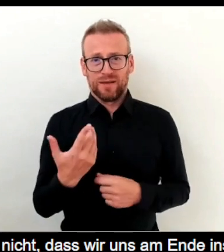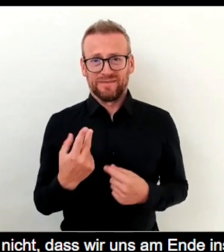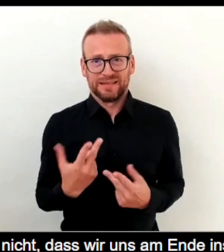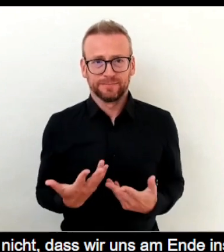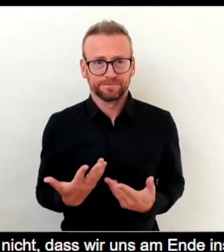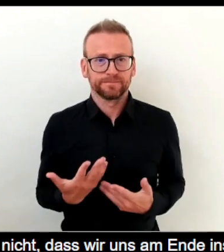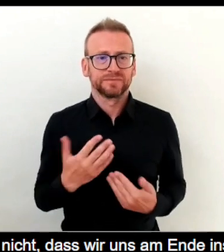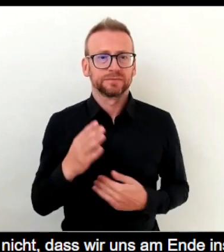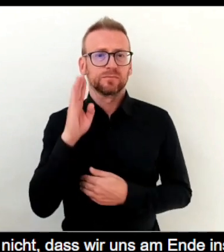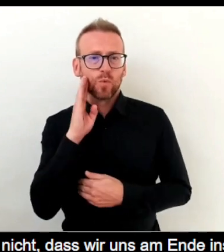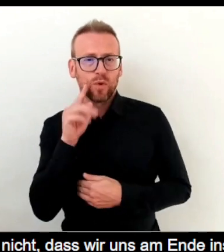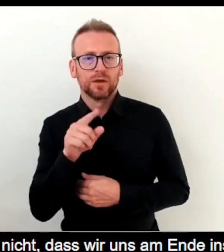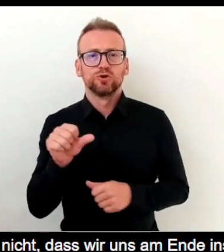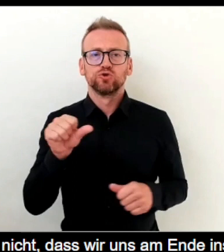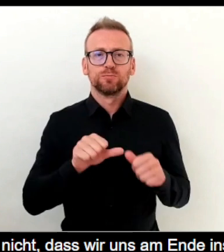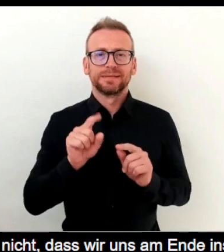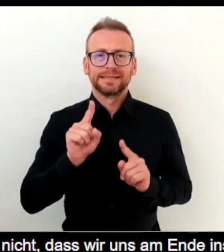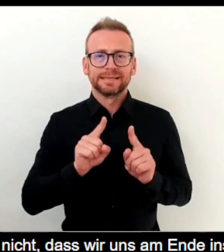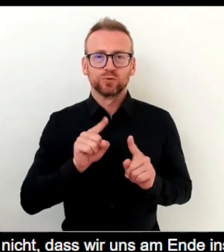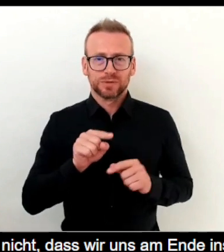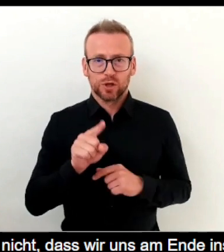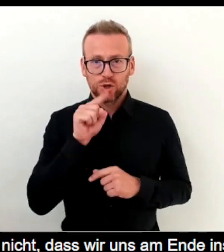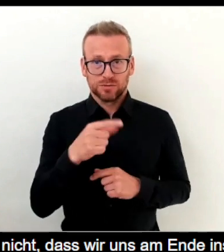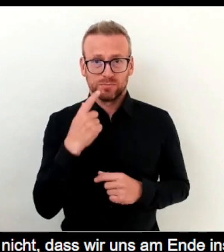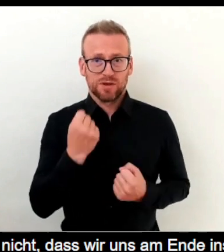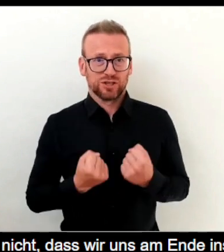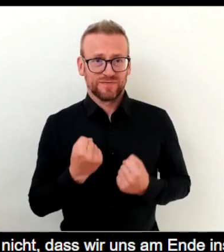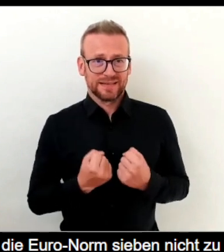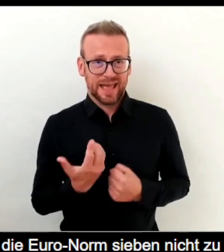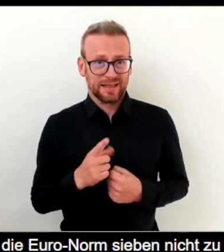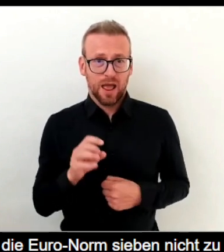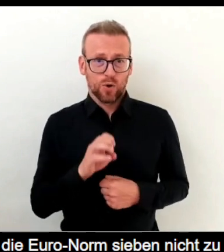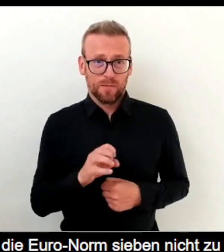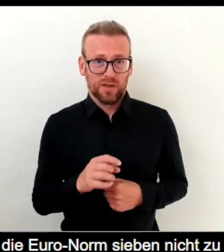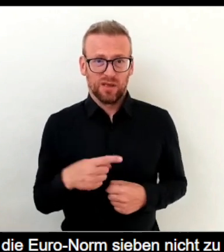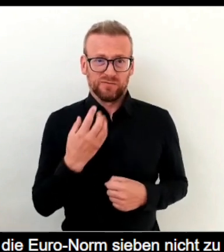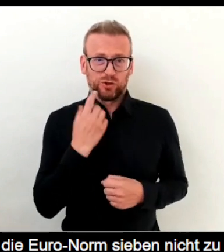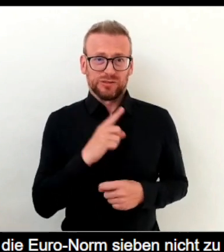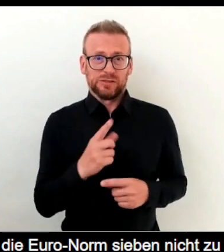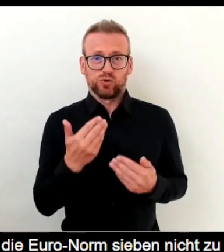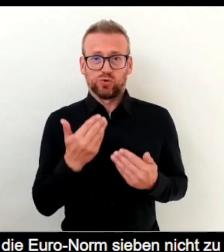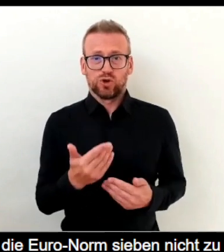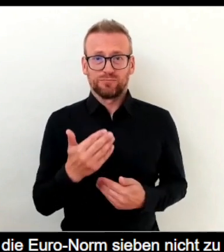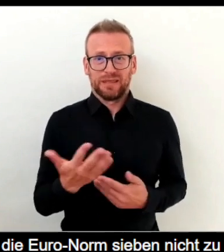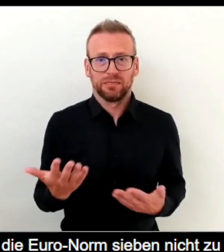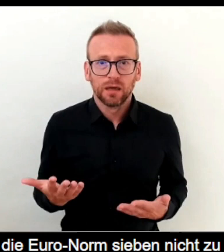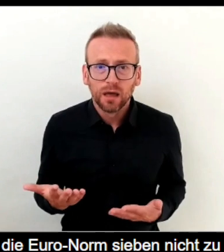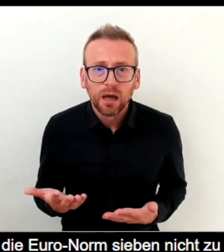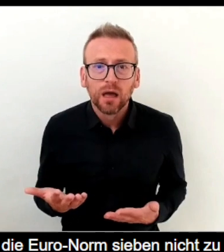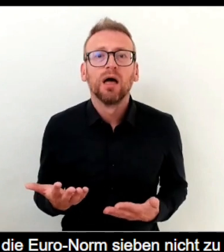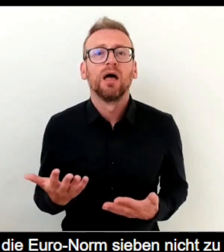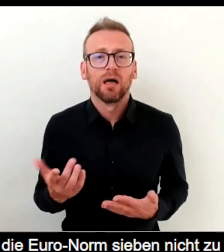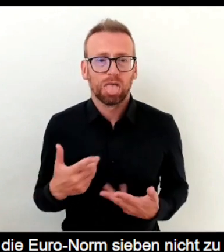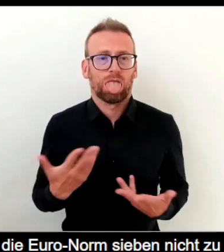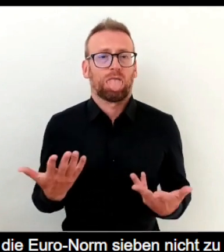wir sehr wichtig und es wirkt dann immer etwas klein, aber es ist für viele Menschen wichtig, den Erhalt unserer kleinteiligen Landwirtschaft. Mehr Fläche nutzen.